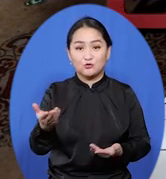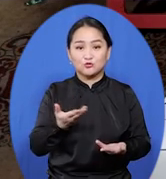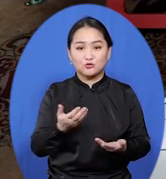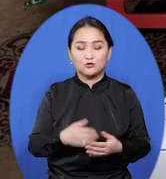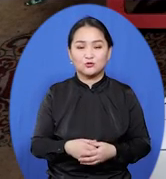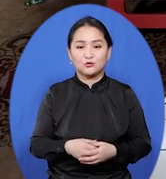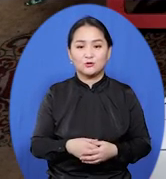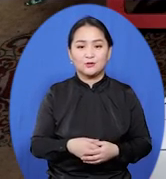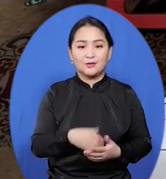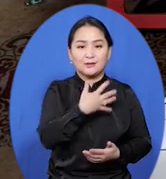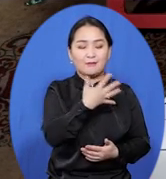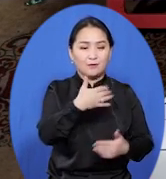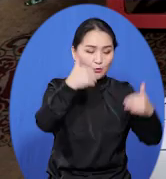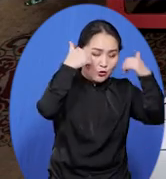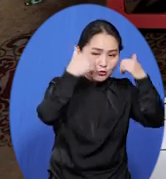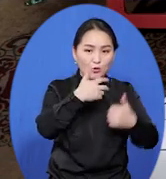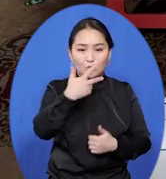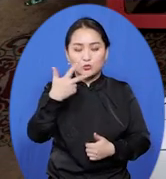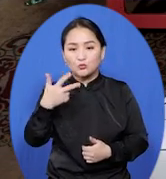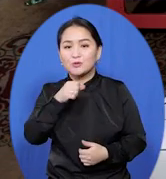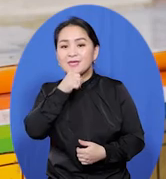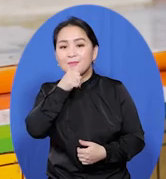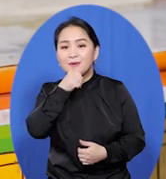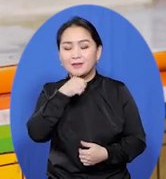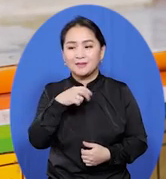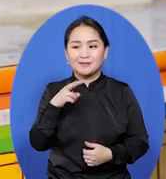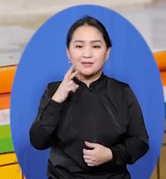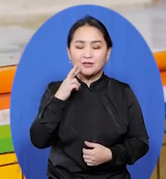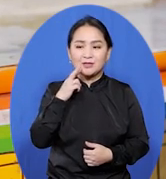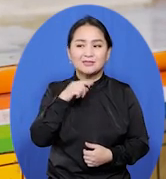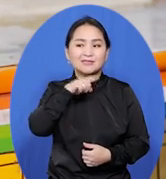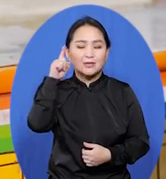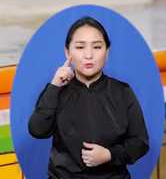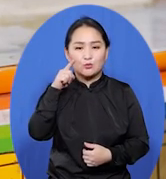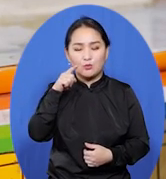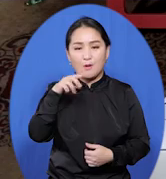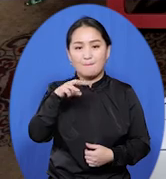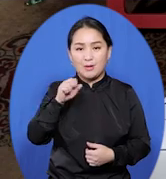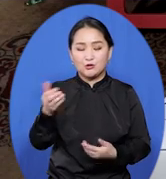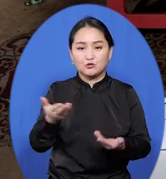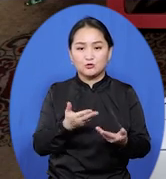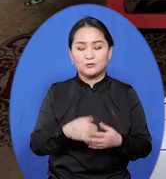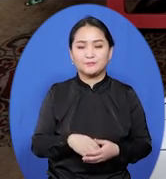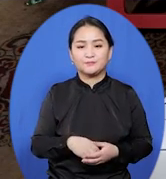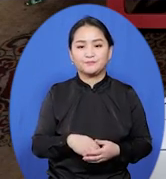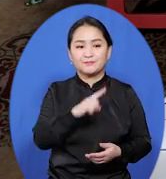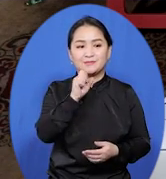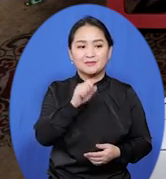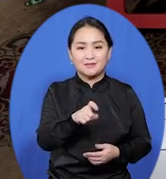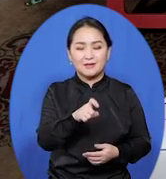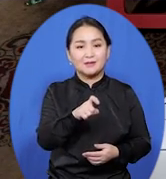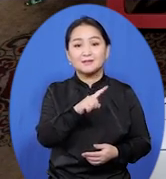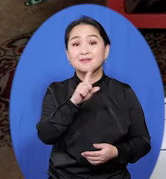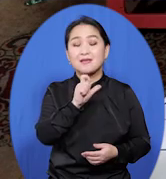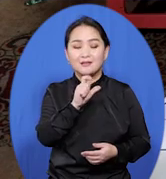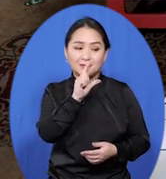мал авч өгсөн. Тэгээ 55 хүн 33 ямаа. Дан залуу охин мал авч өгсөн. Зах зээлийн хан ширнэ хэдтэй вэ? Зах